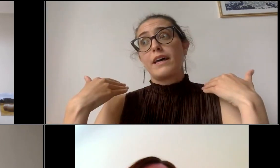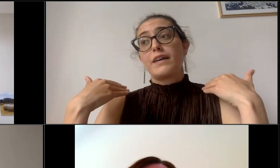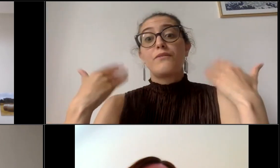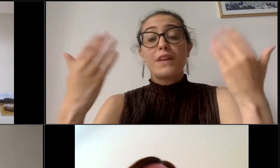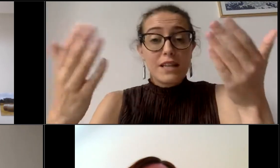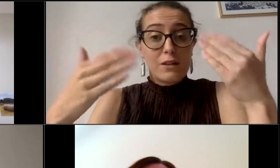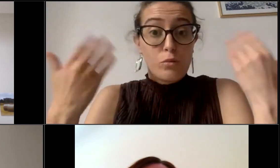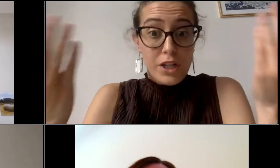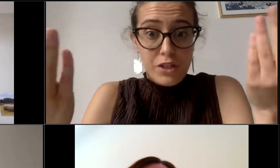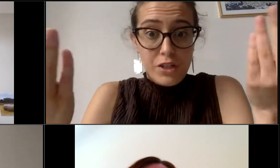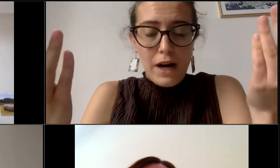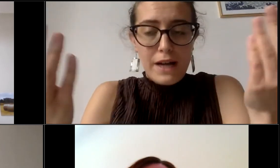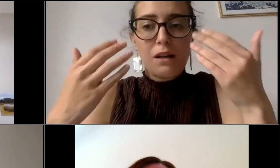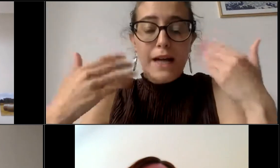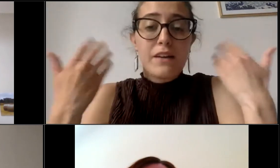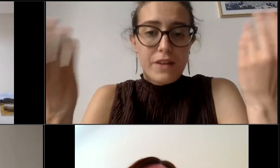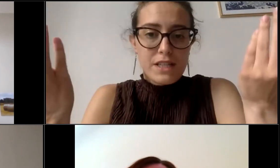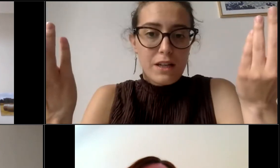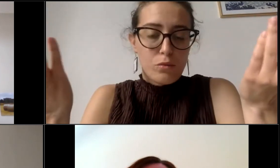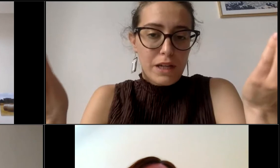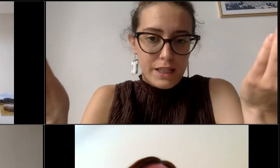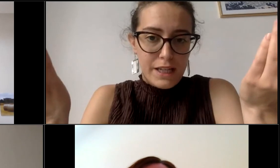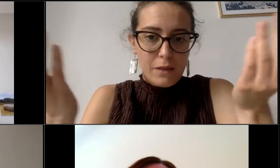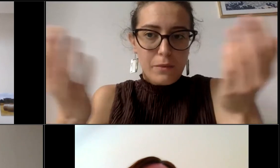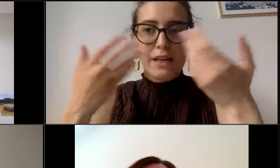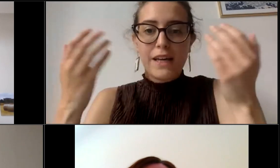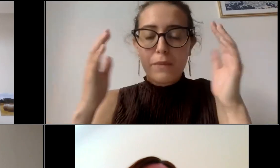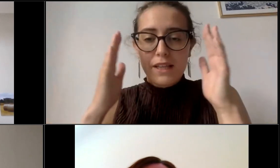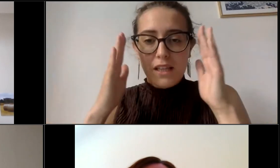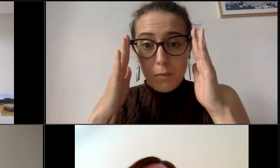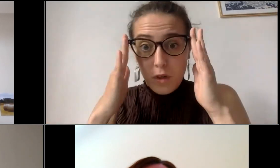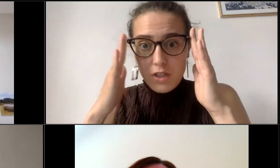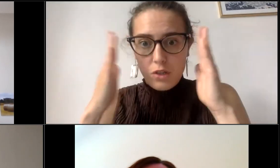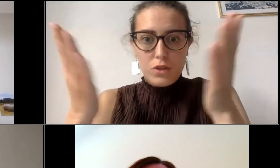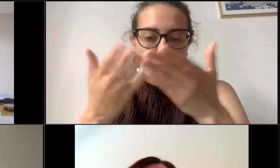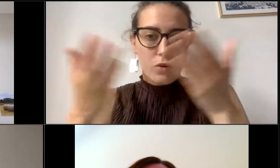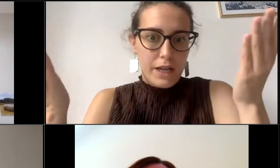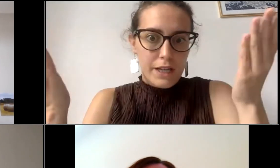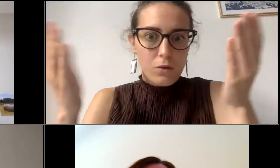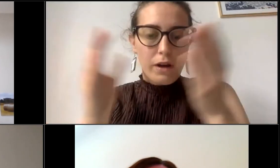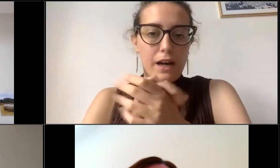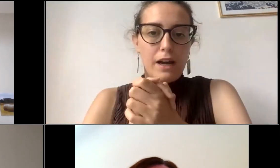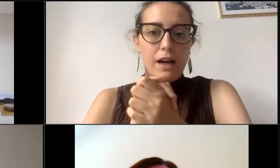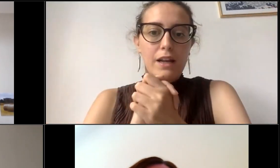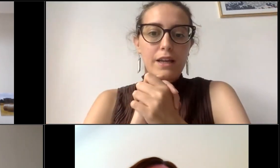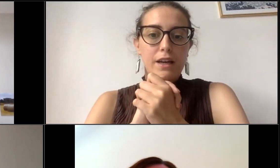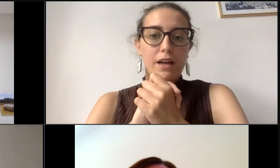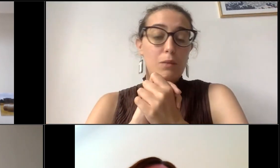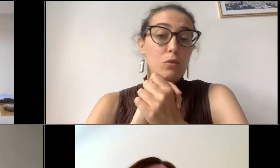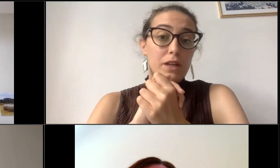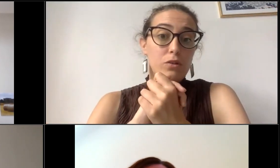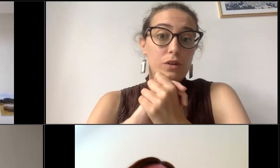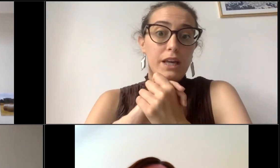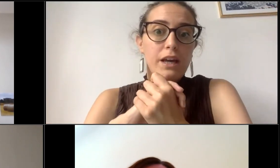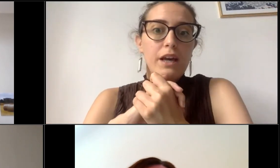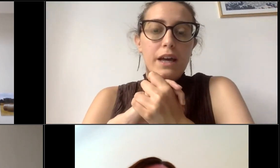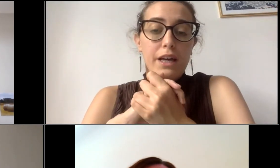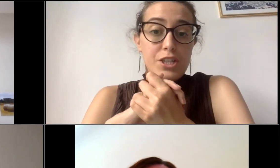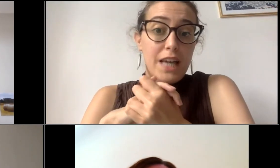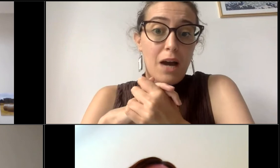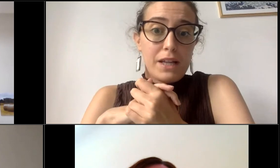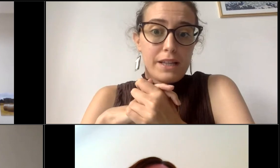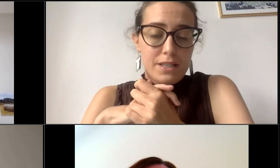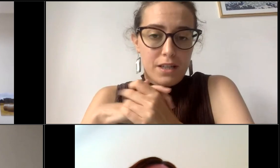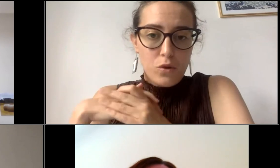in vista del 2050 ma anche in vista del 2030 perché chiaramente abbiamo una situazione di guerra al momento che